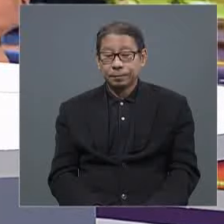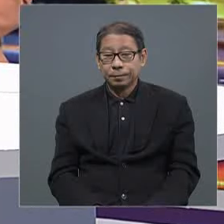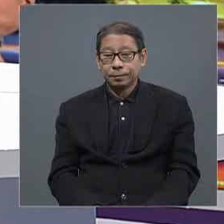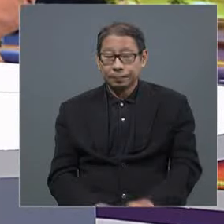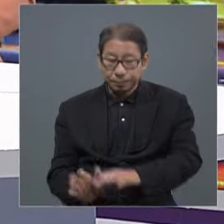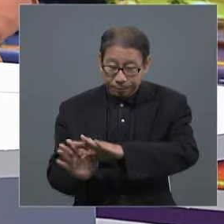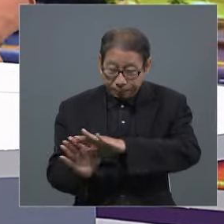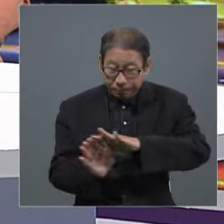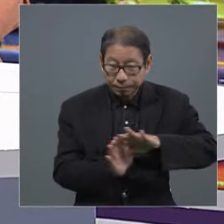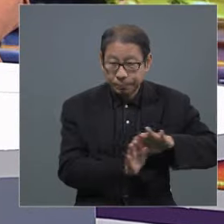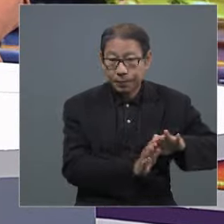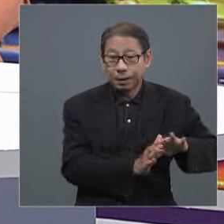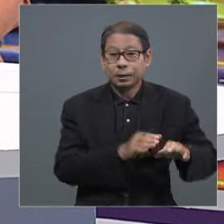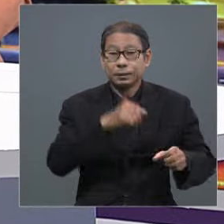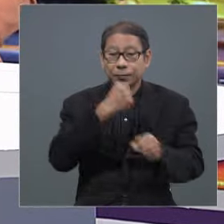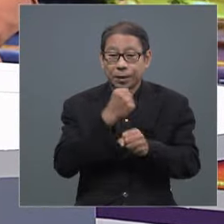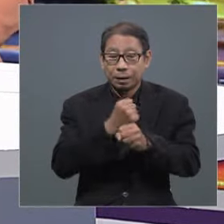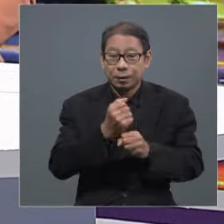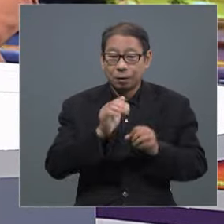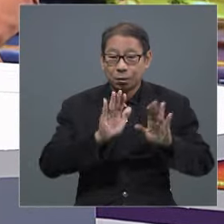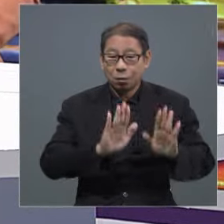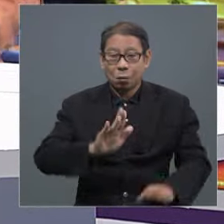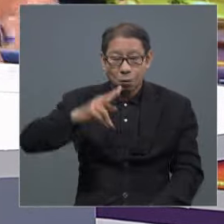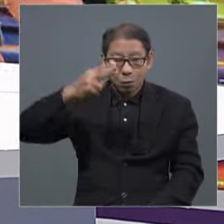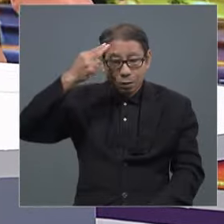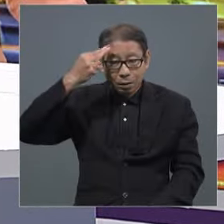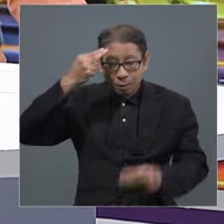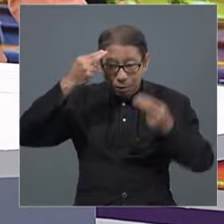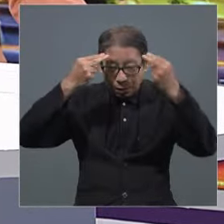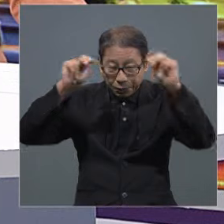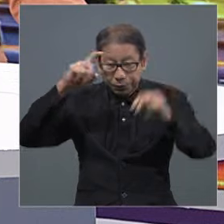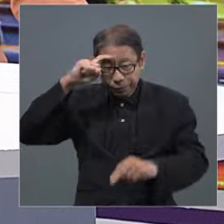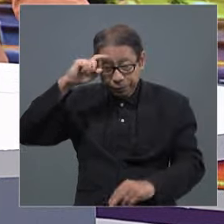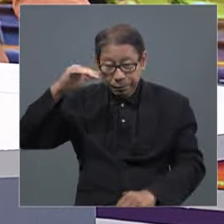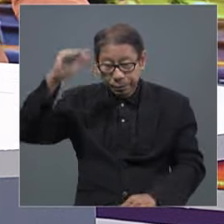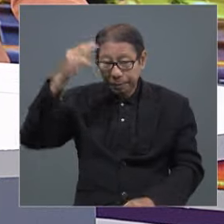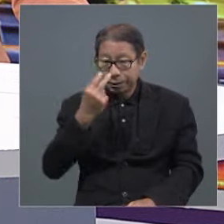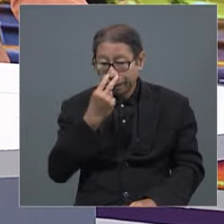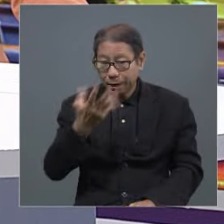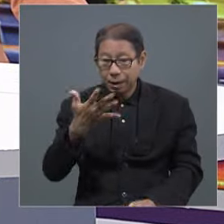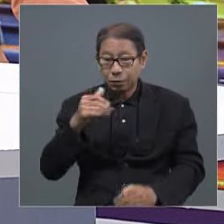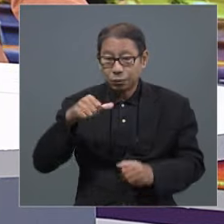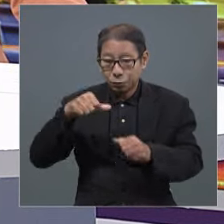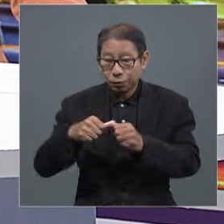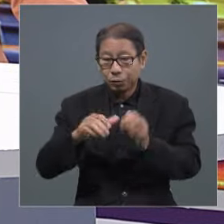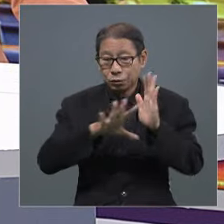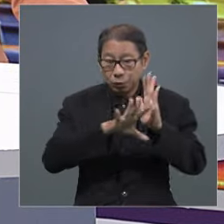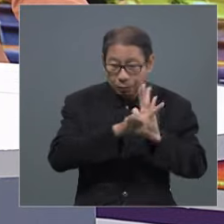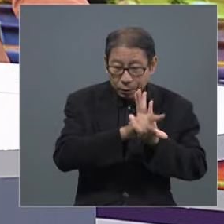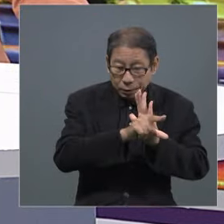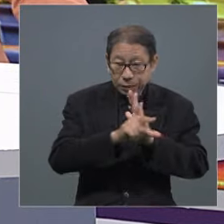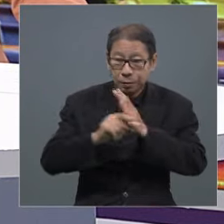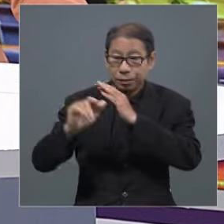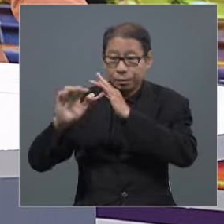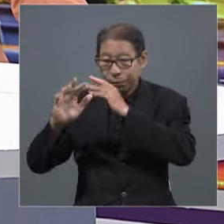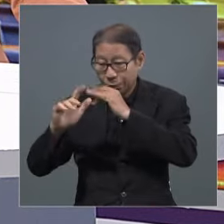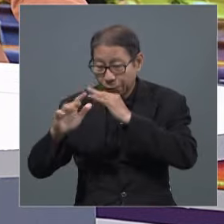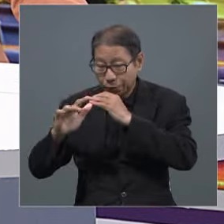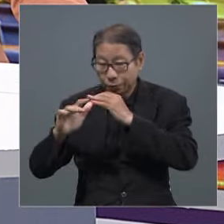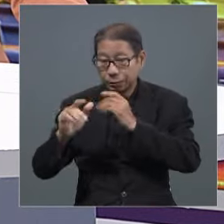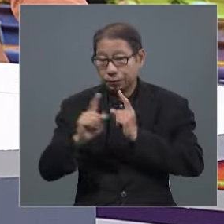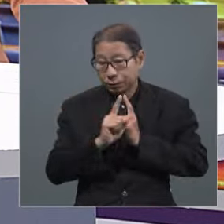ต่อเนื่องกันที่ภารกิจนะท่านนายกรัฐมนตรีและคณะนะครับอย่างที่ท่านได้เห็นเมื่อสักครู่นี้นะครับว่าท่านอยู่ที่ชลบุรีระยองวันนี้สาเหตุส่วนหนึ่งนะครับก็เพราะต้อง